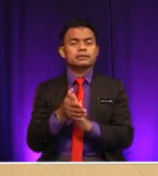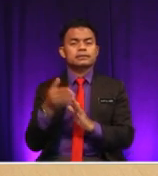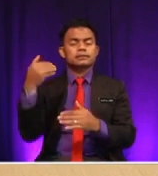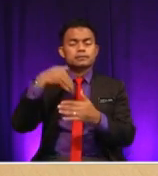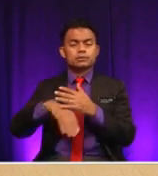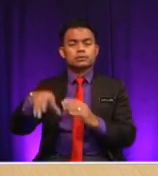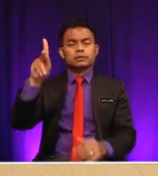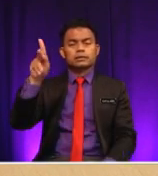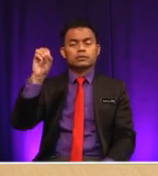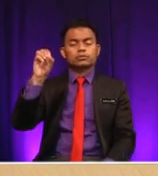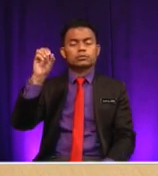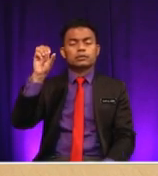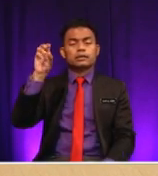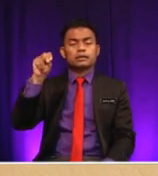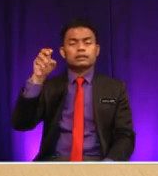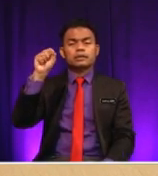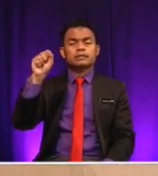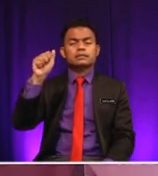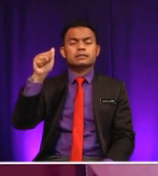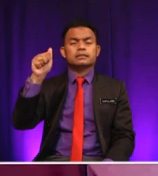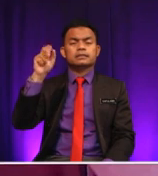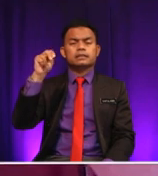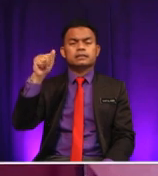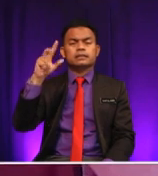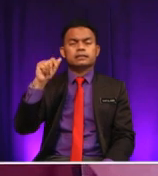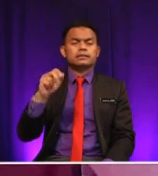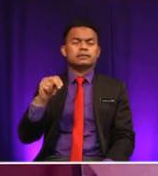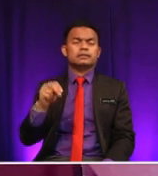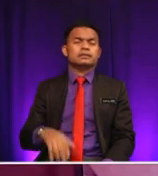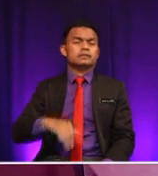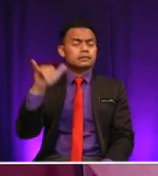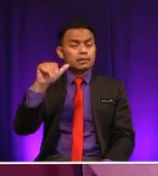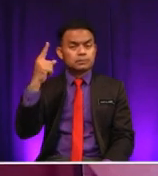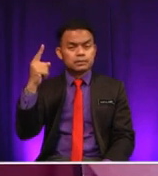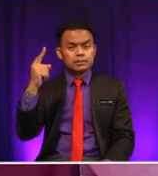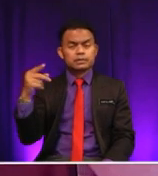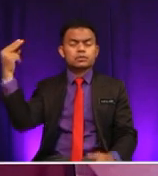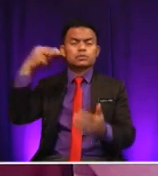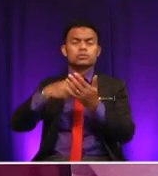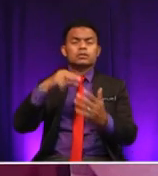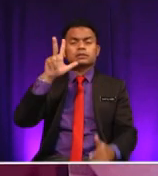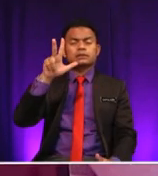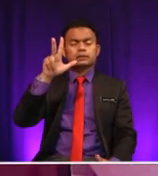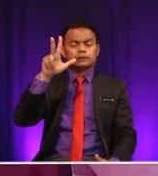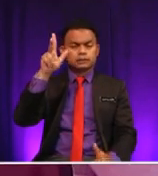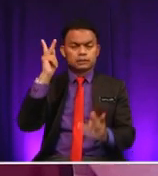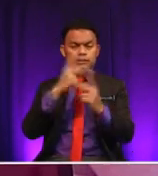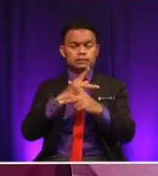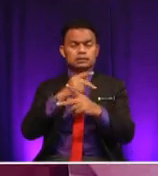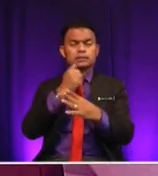juga syaratnya Irfan dia mesti diulang tiga kali atau lebih dalam satu baris